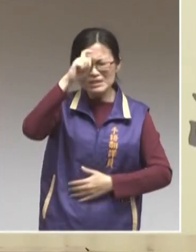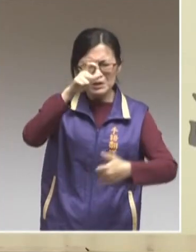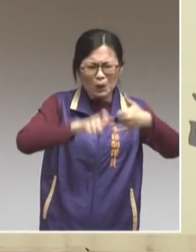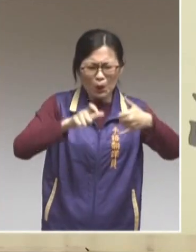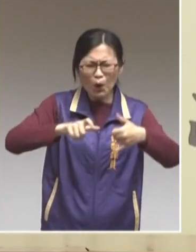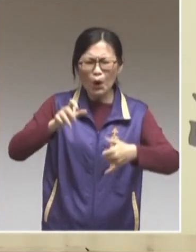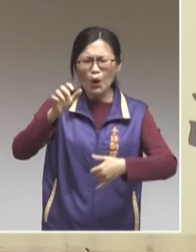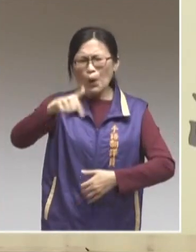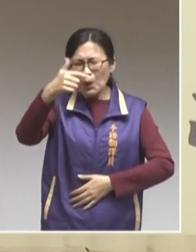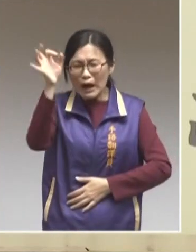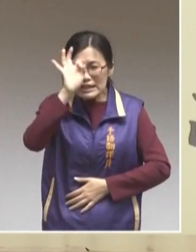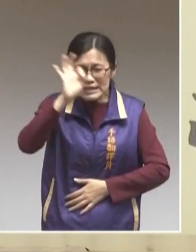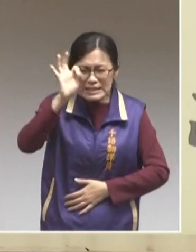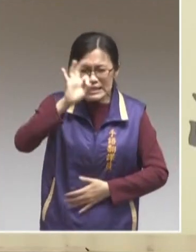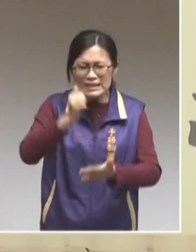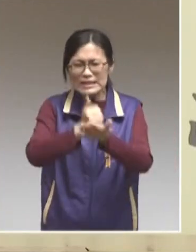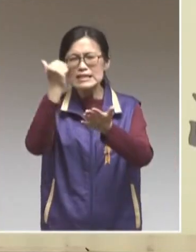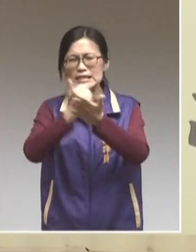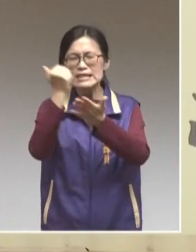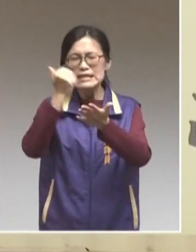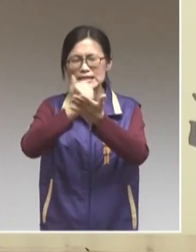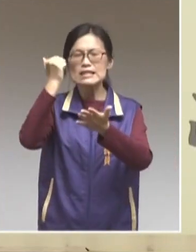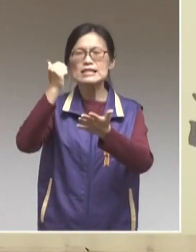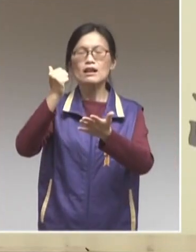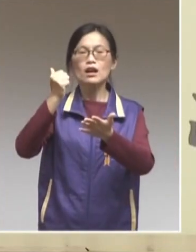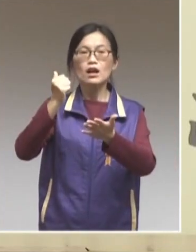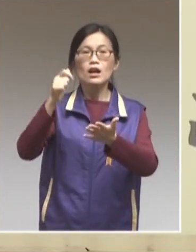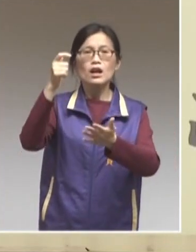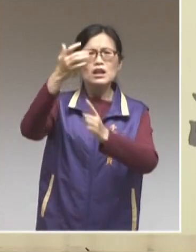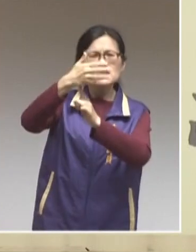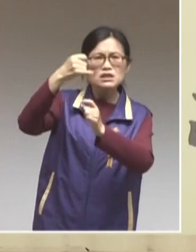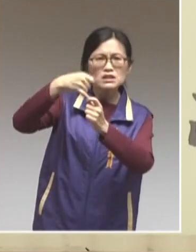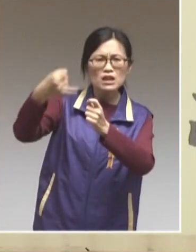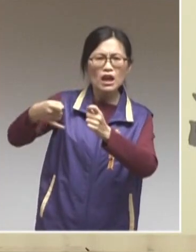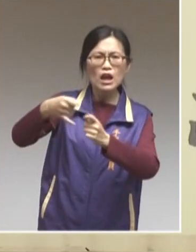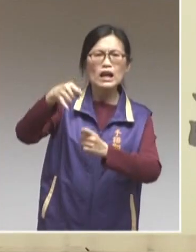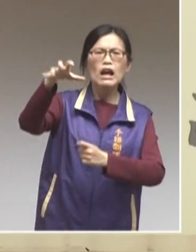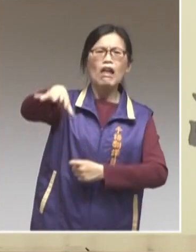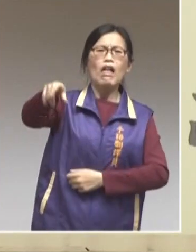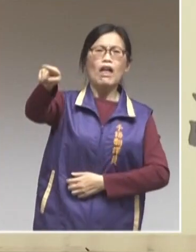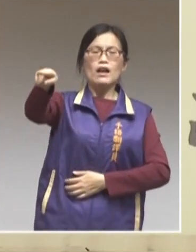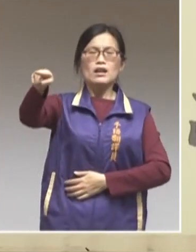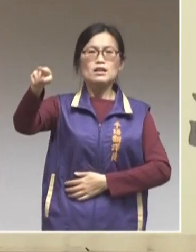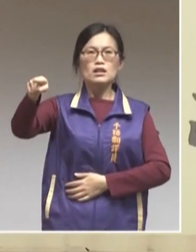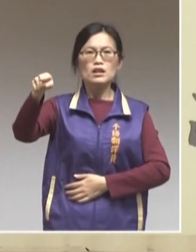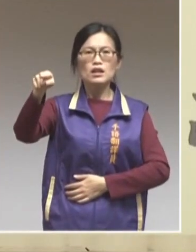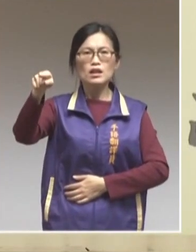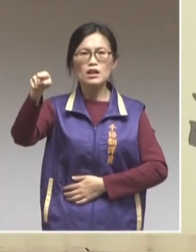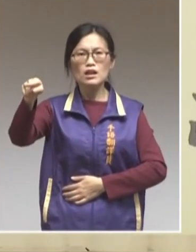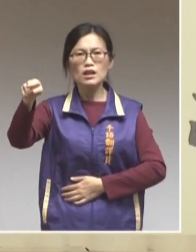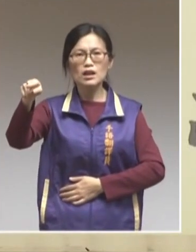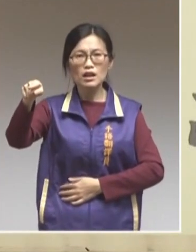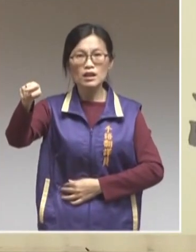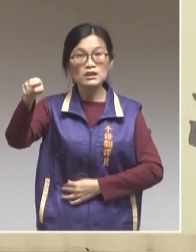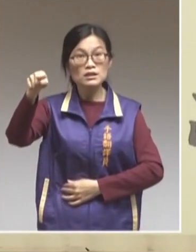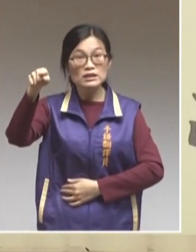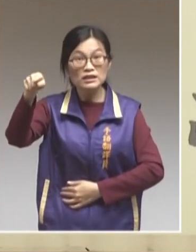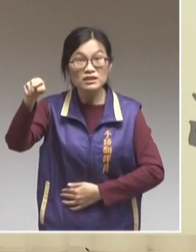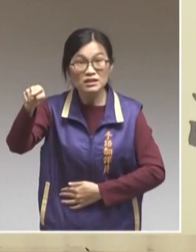把它找出来、啊、因为事实上从旗津地区的一个整个